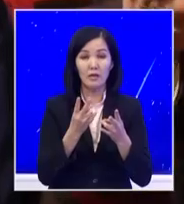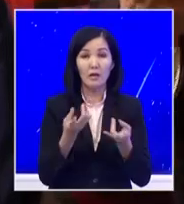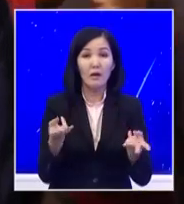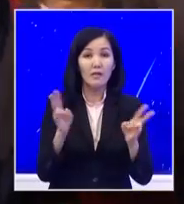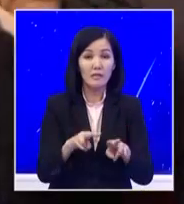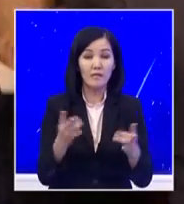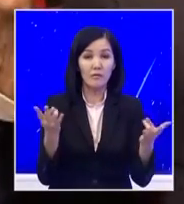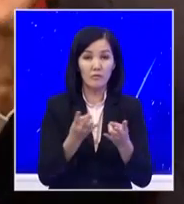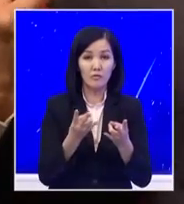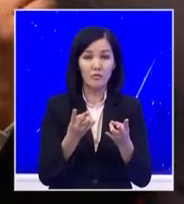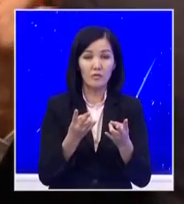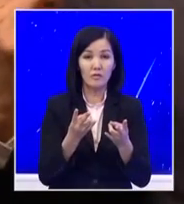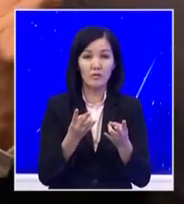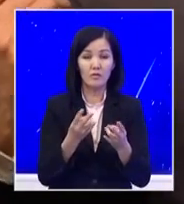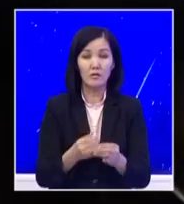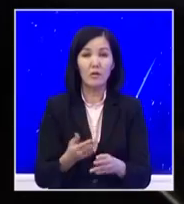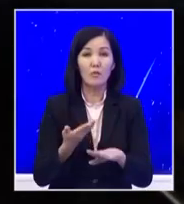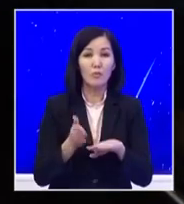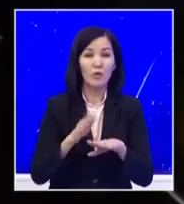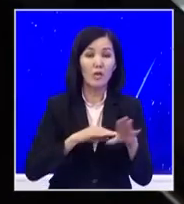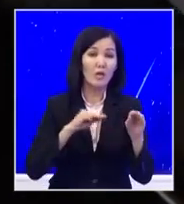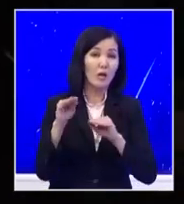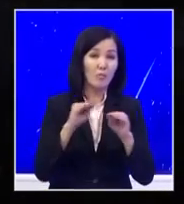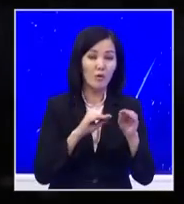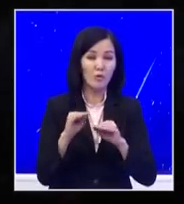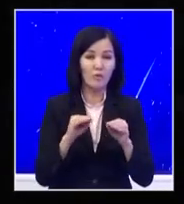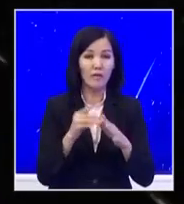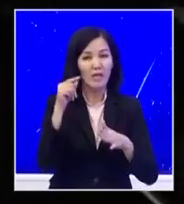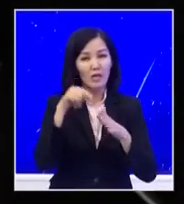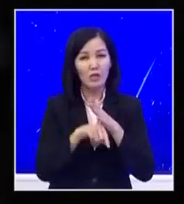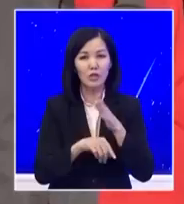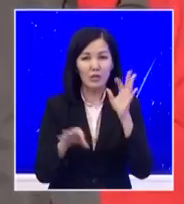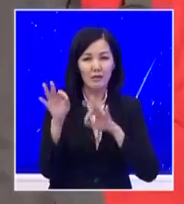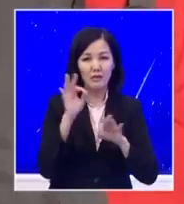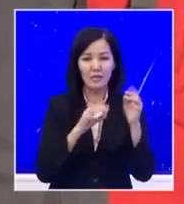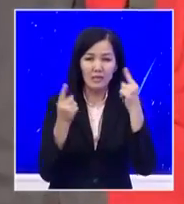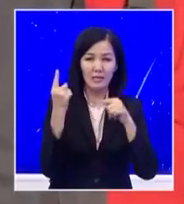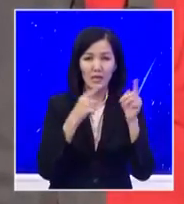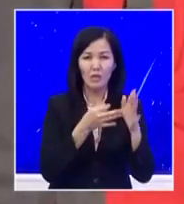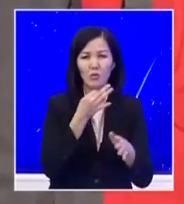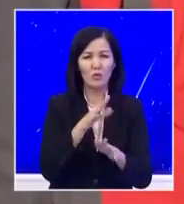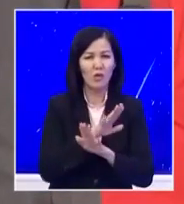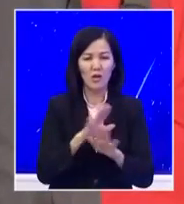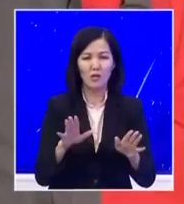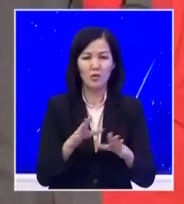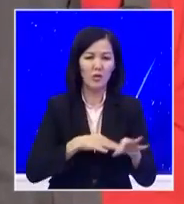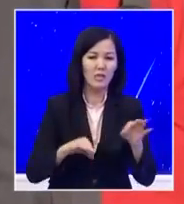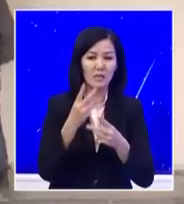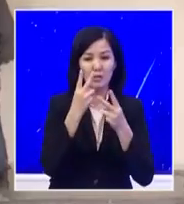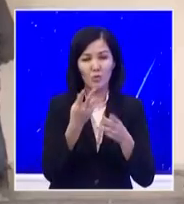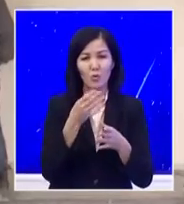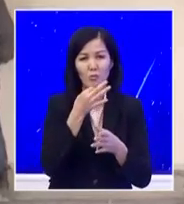же сложное оборудование. Ал нысанның ішкі дизайны Амандық Абасұлына ұнамады. Эскиздерін көріп